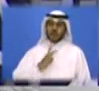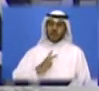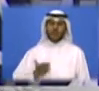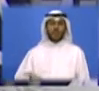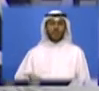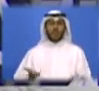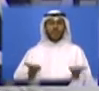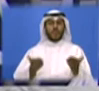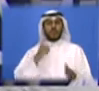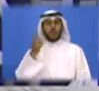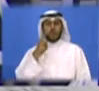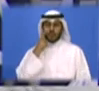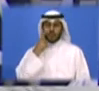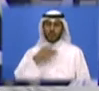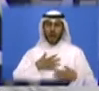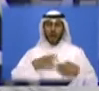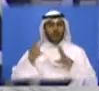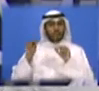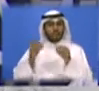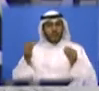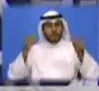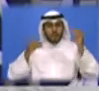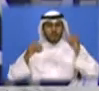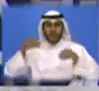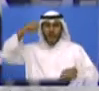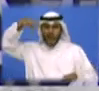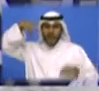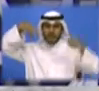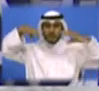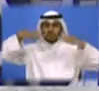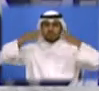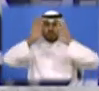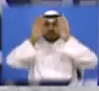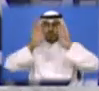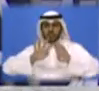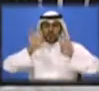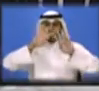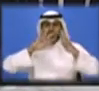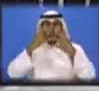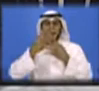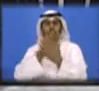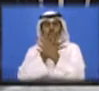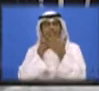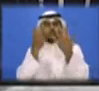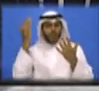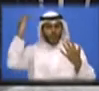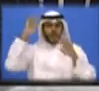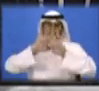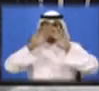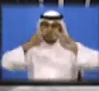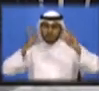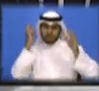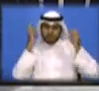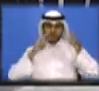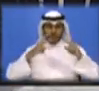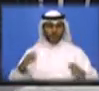شأن كبير في إثراء الساحة الثقافية في الكويت الحبيبة. تضمن حفل الافتتاح تكريم